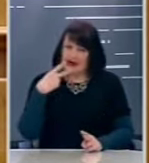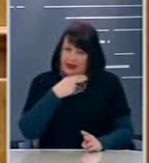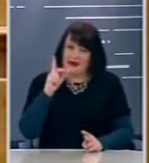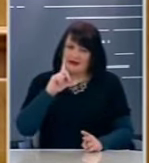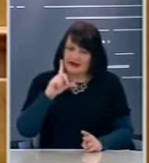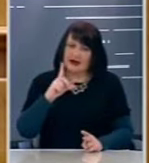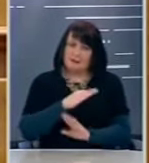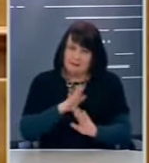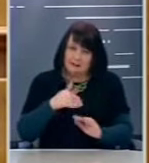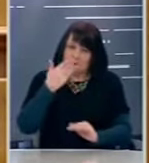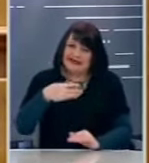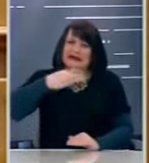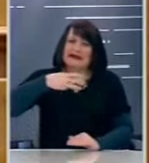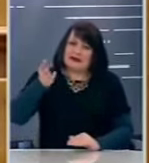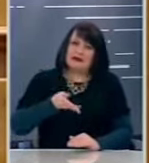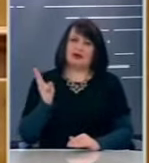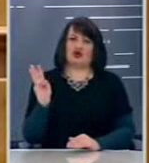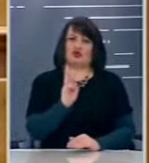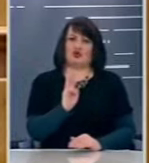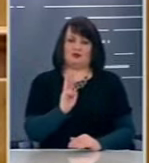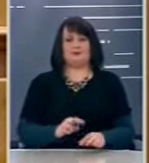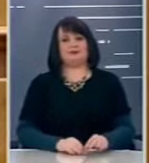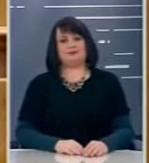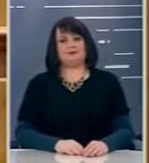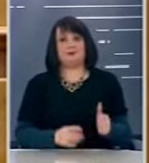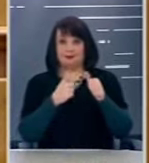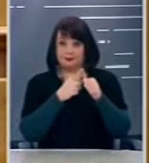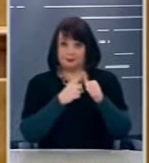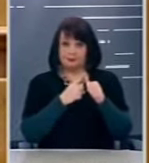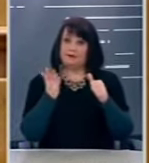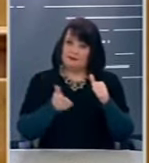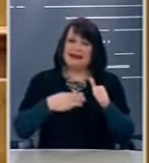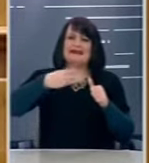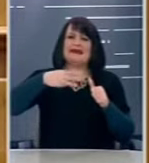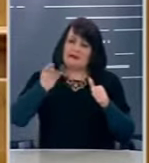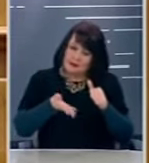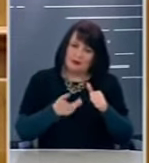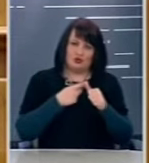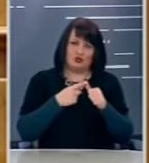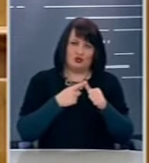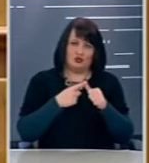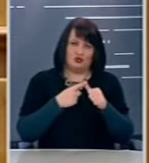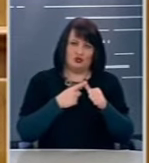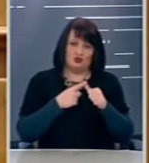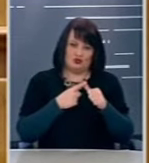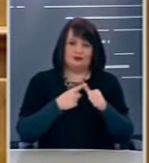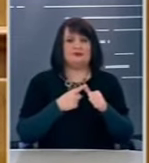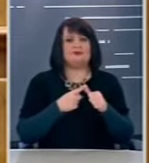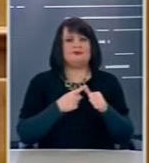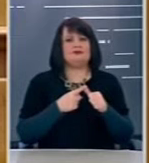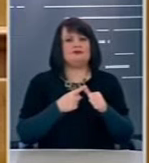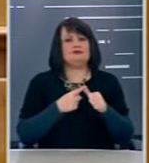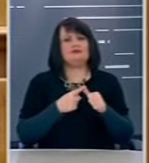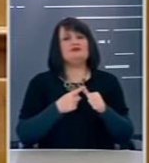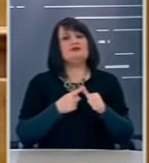στα χέρια μας σήμερα? Πρώτον, επιστρέφουν οι θεσμοί την επόμενη εβδομάδα για